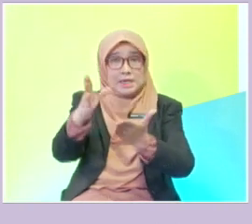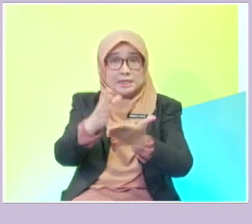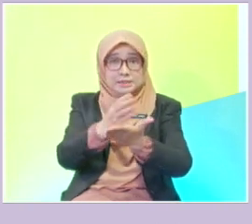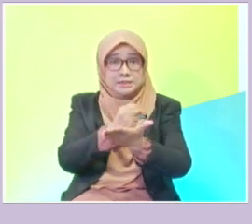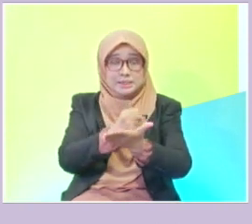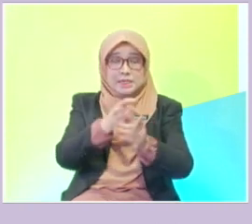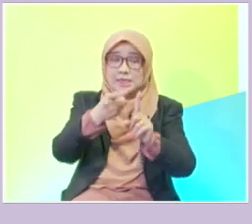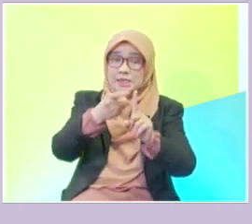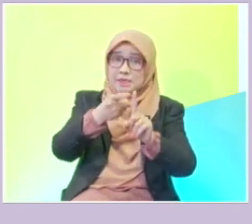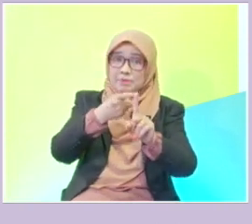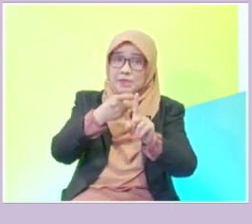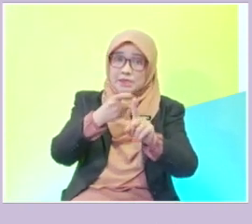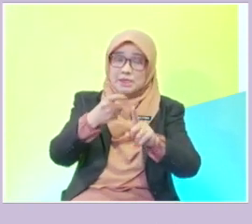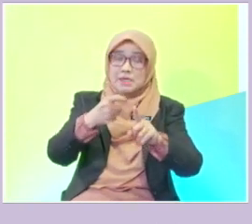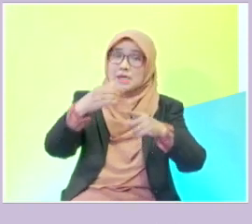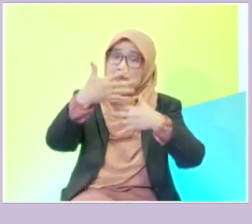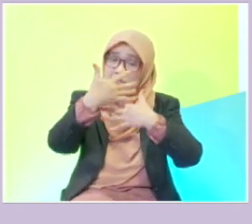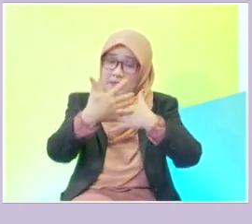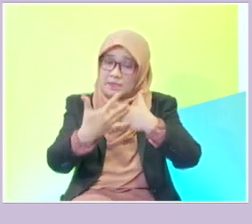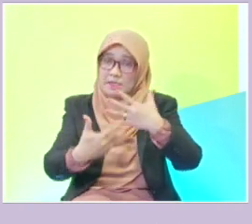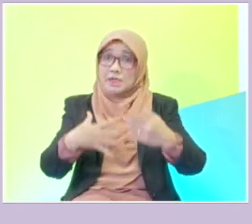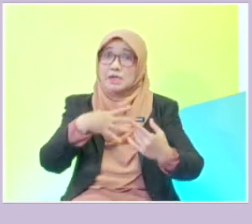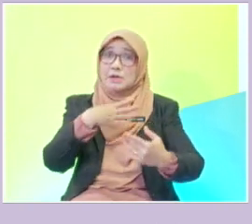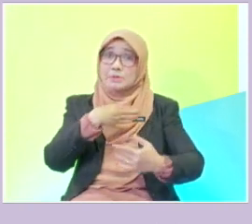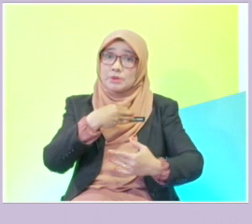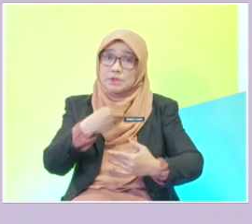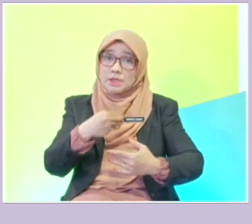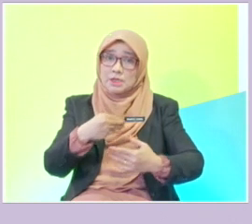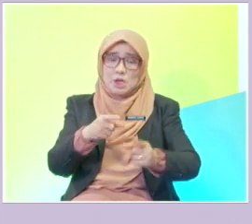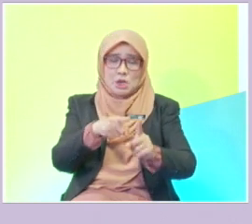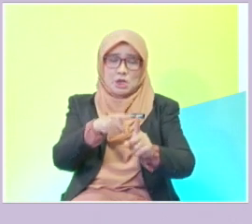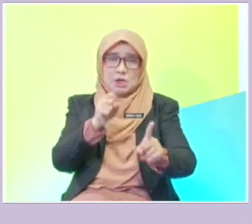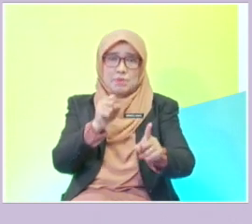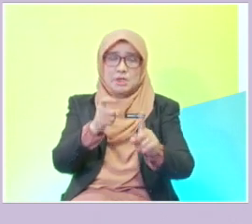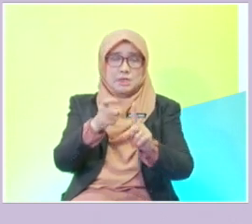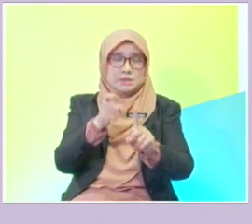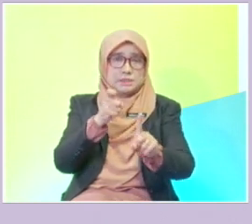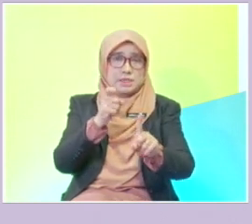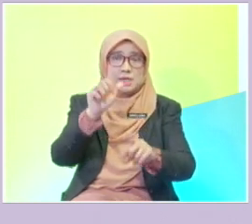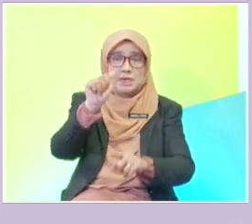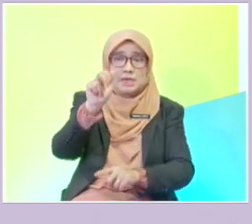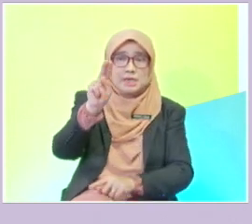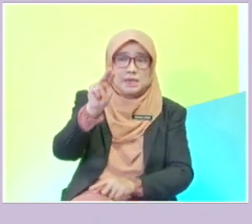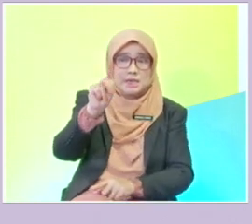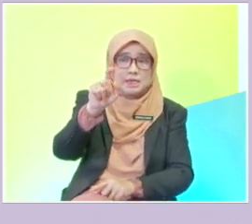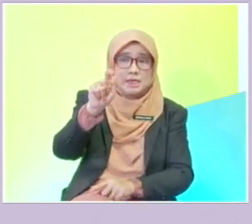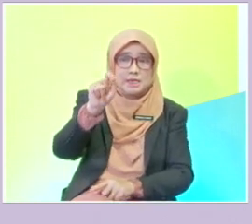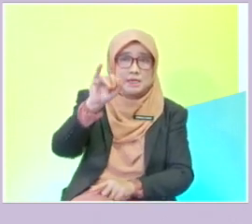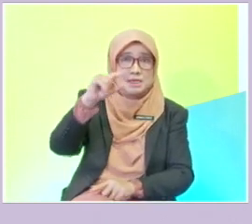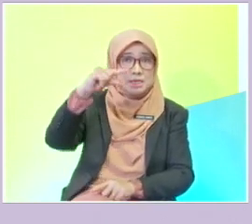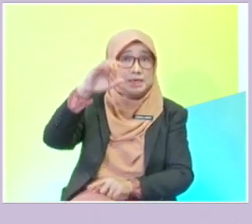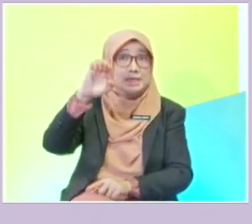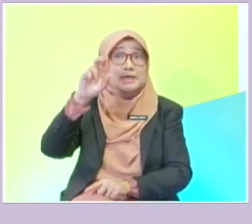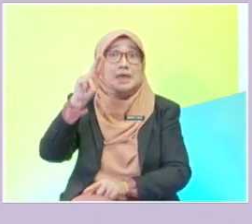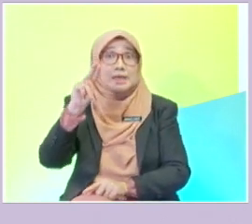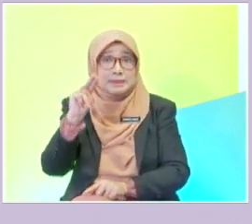sebagai gerak balas terhadap antigen. Apa tu antigen? Kita sebut dari tadi kan. Jadi antigen ini ialah jasad asing atau